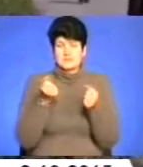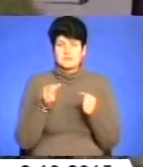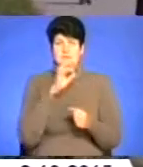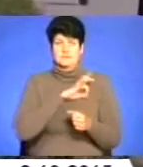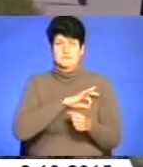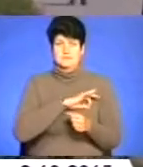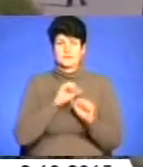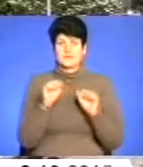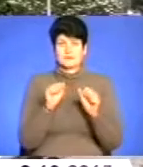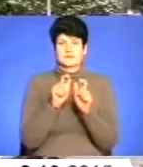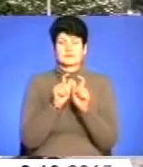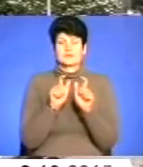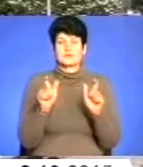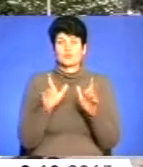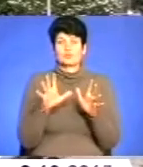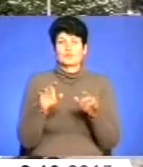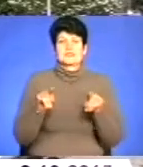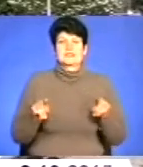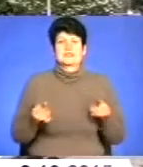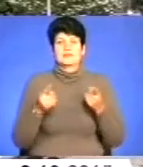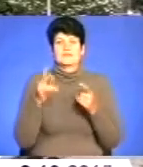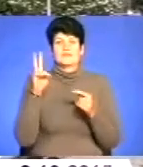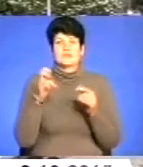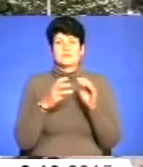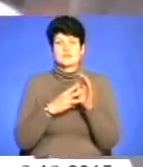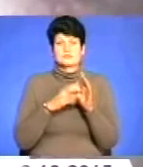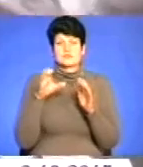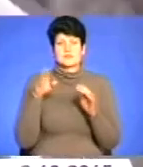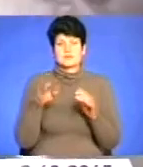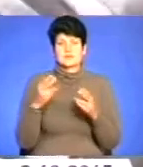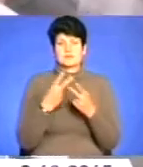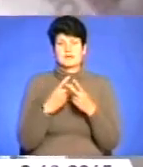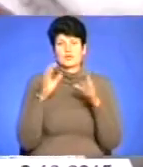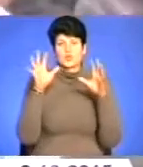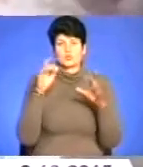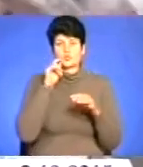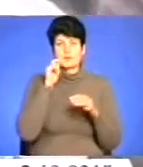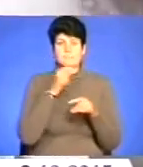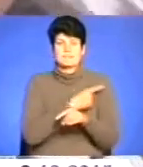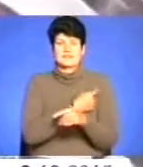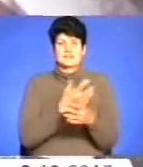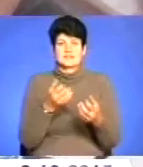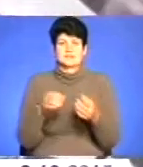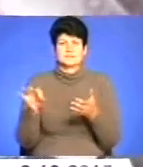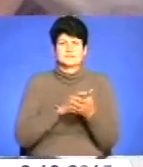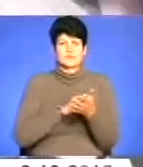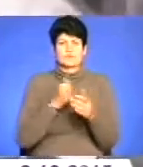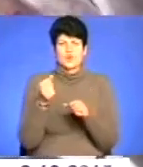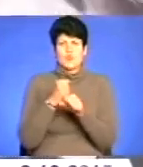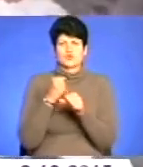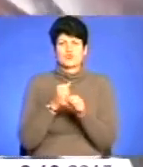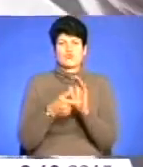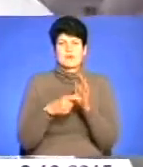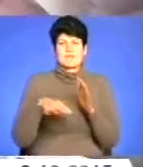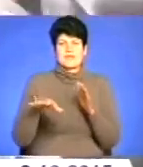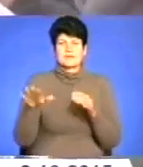керівник даного закладу був затриманий в порядку статті 208 Кримінально-процесуального кодексу України. Медика взяли на гарячому у його робочому кабінеті.